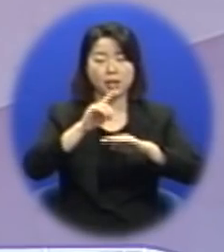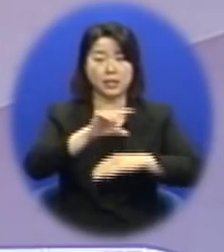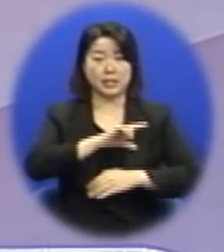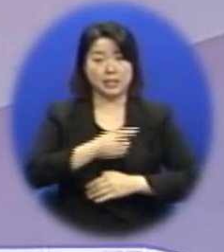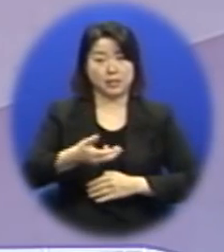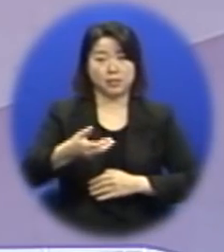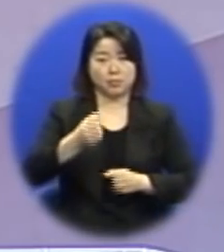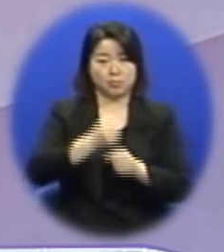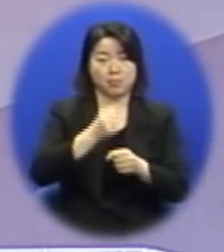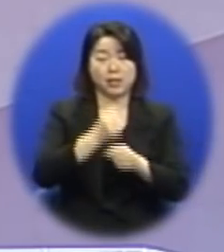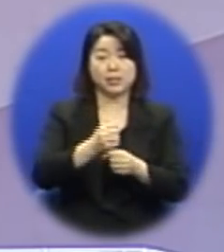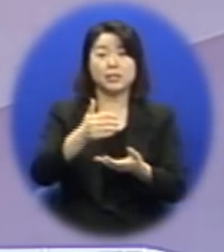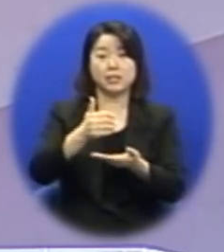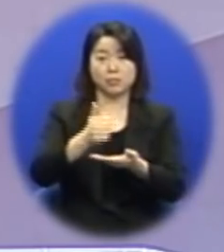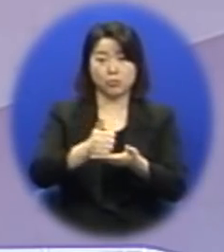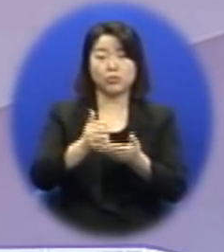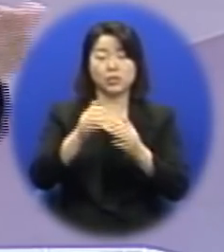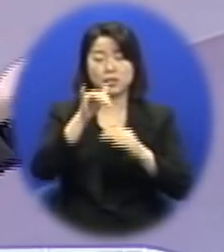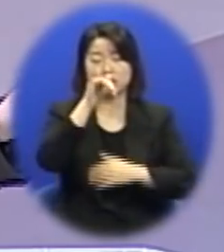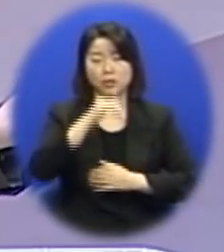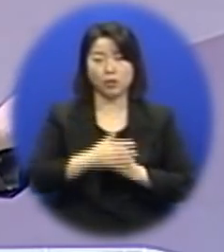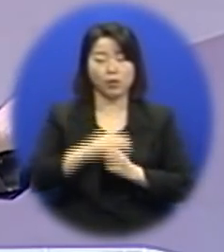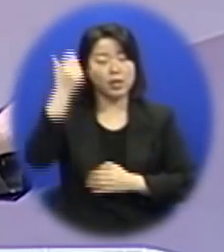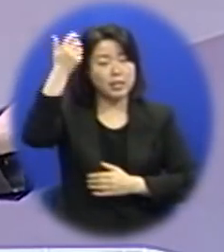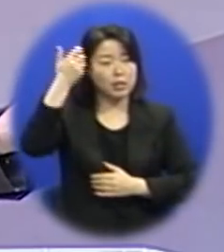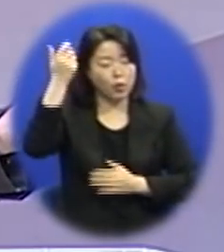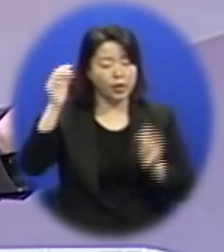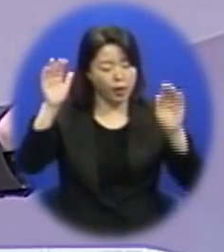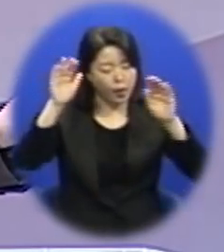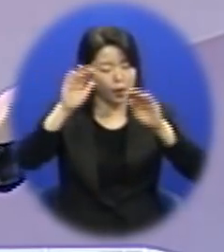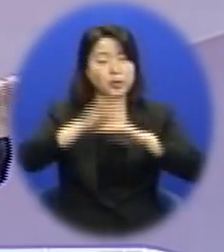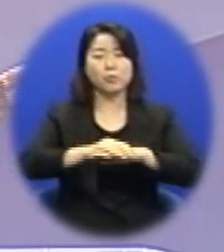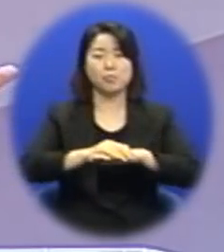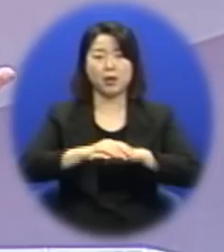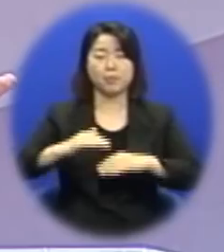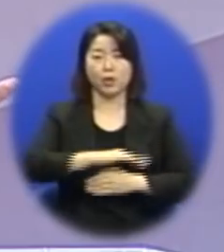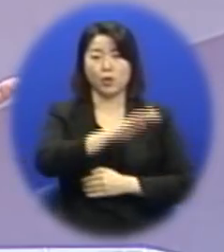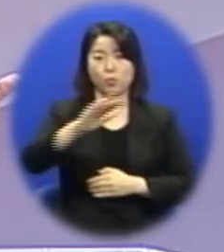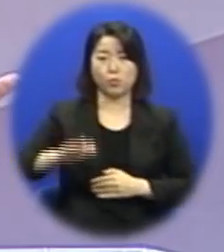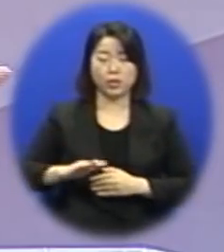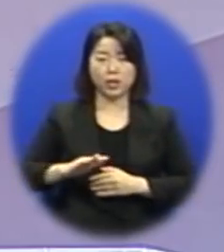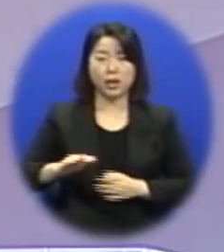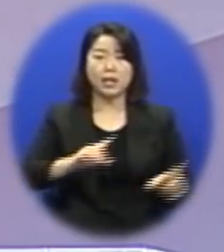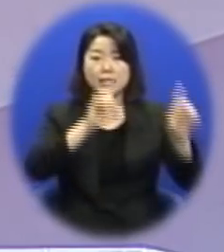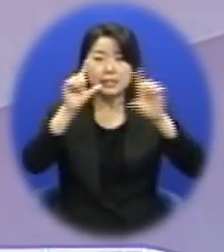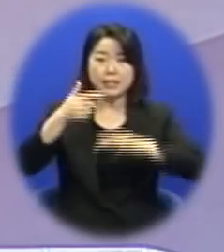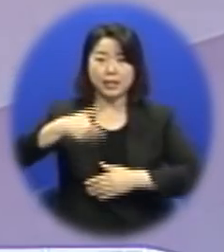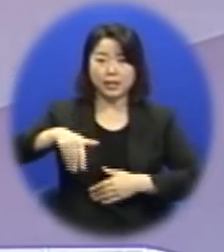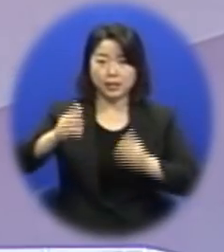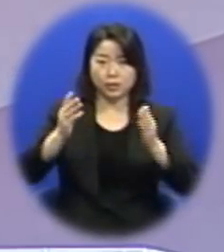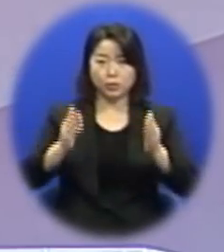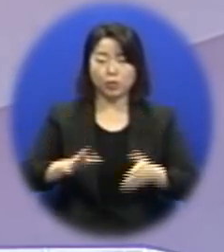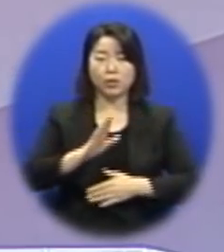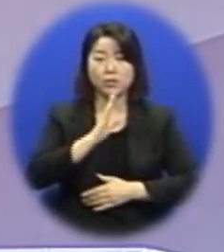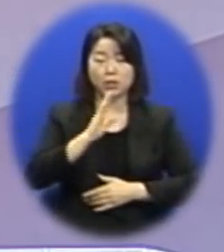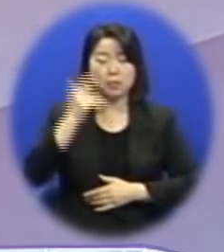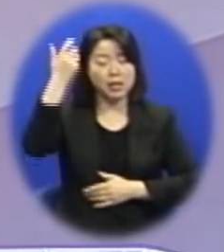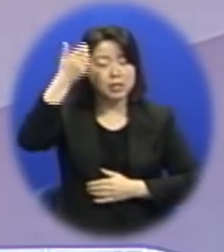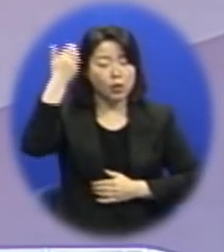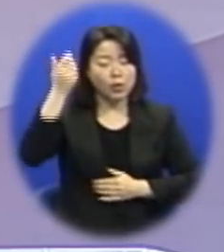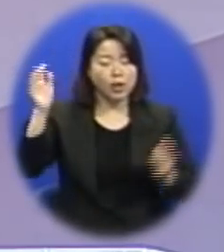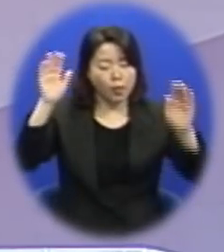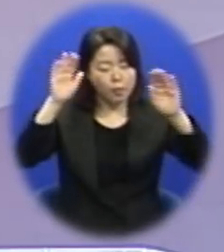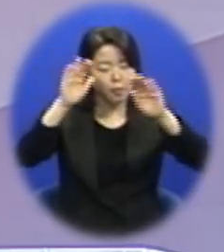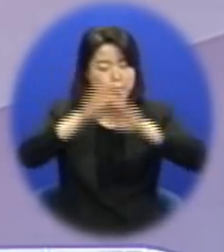아 분이 계십니다 영혼의 어두운 밤 우리가 살아가는 동안에 혼의 어두운 밤을